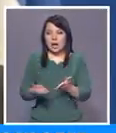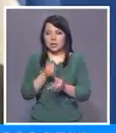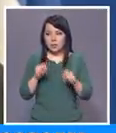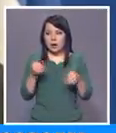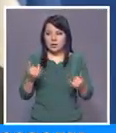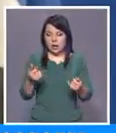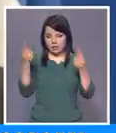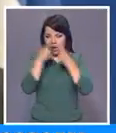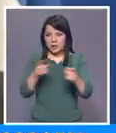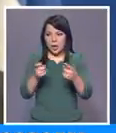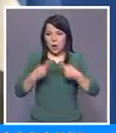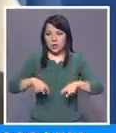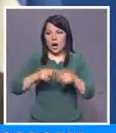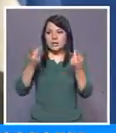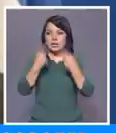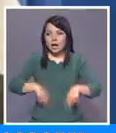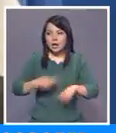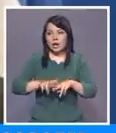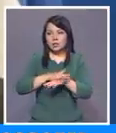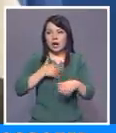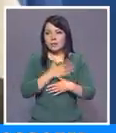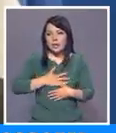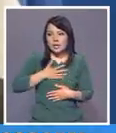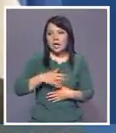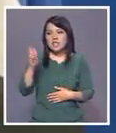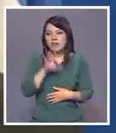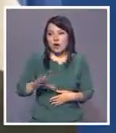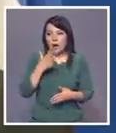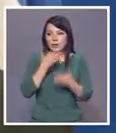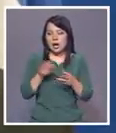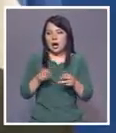Ал монетарлық одақтың күйреуі туралы ойлаудың өзі еуропалықтар үшін қауіпті дер едім.